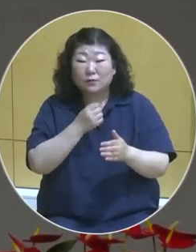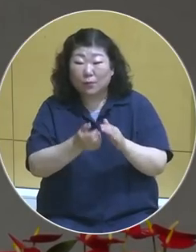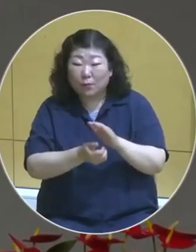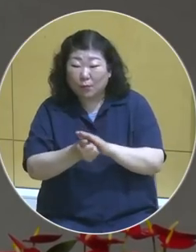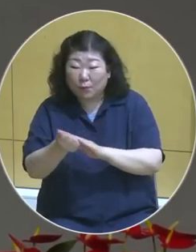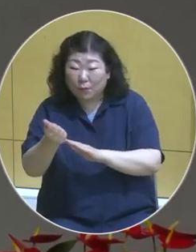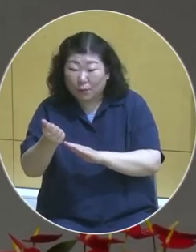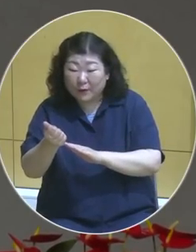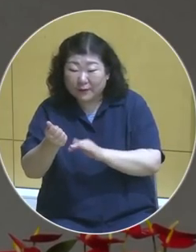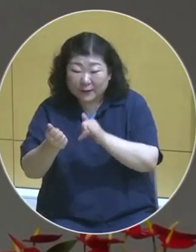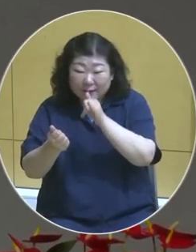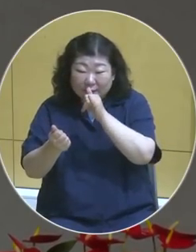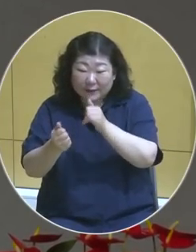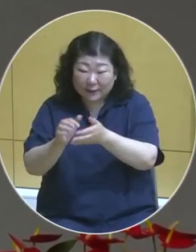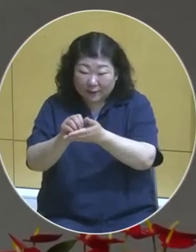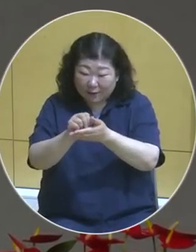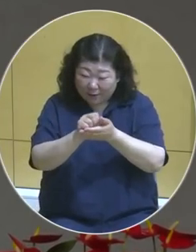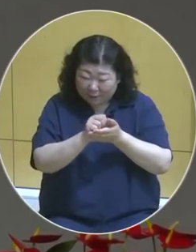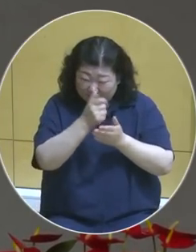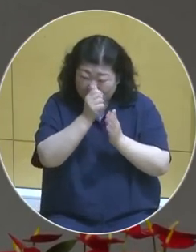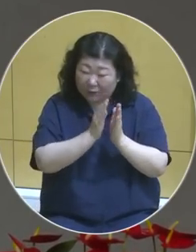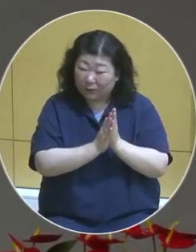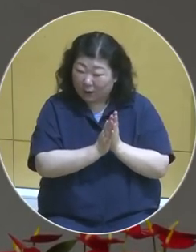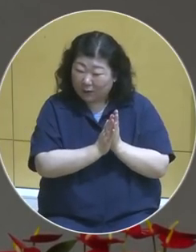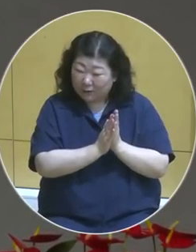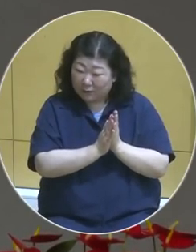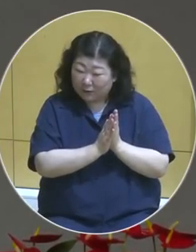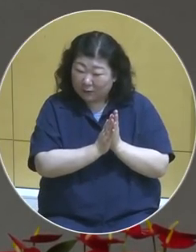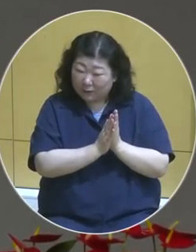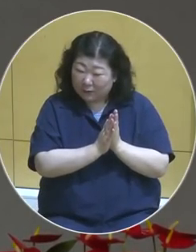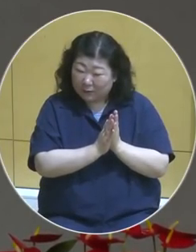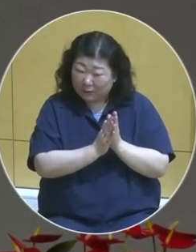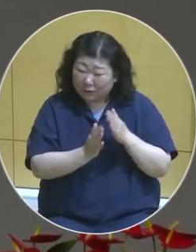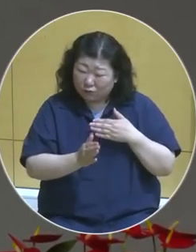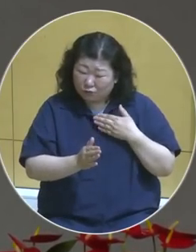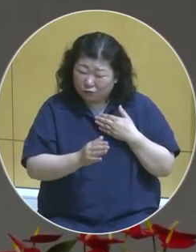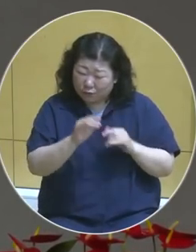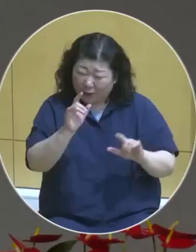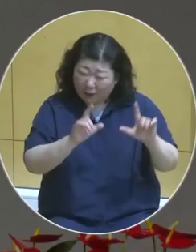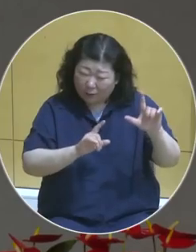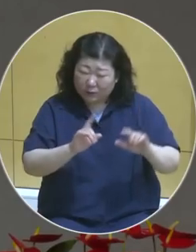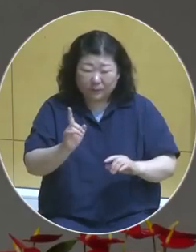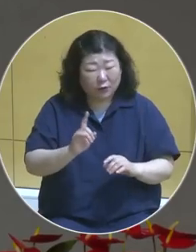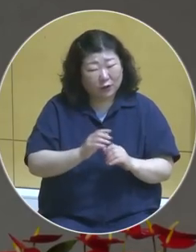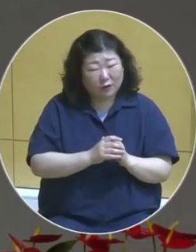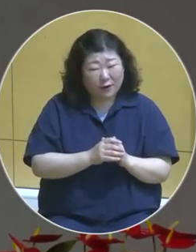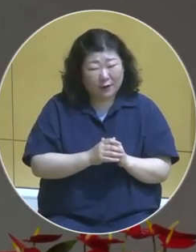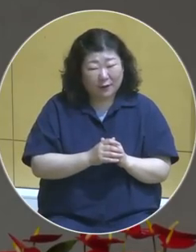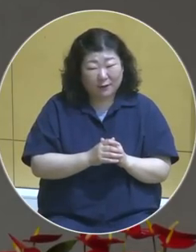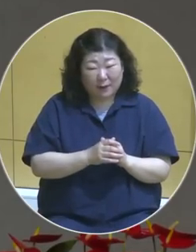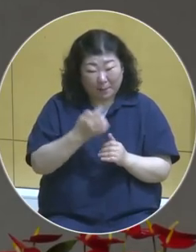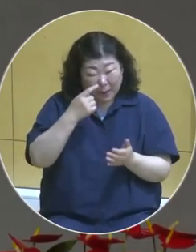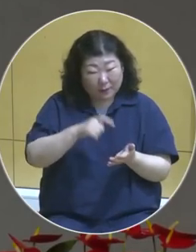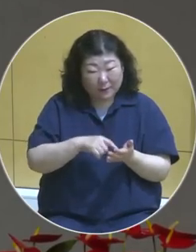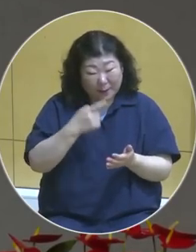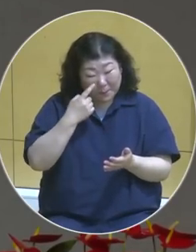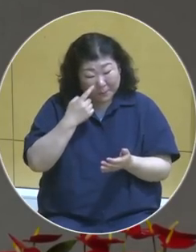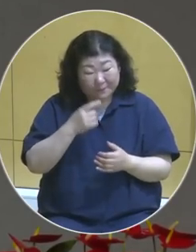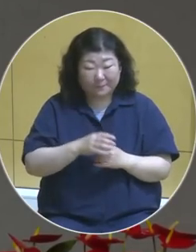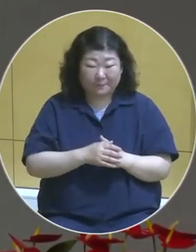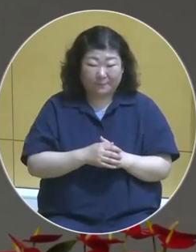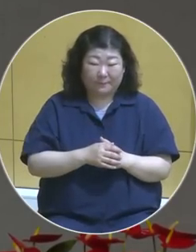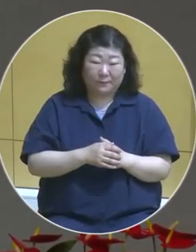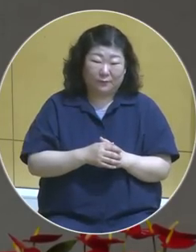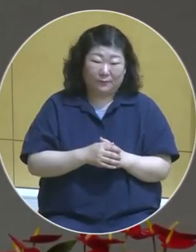기도하잖아요. 그 기도를 하는 우리의 모습은 어떤 모습이 되어야 될 것인가 하는 것을 함께 찾는 지혜를 구하는